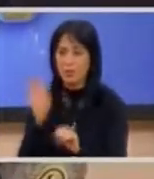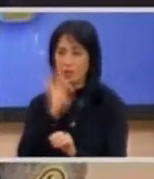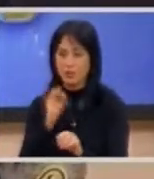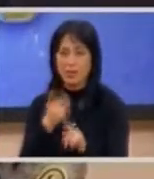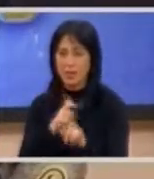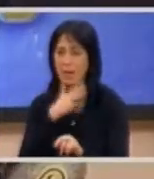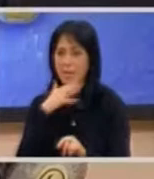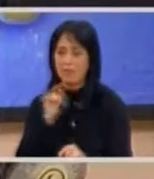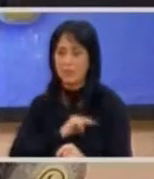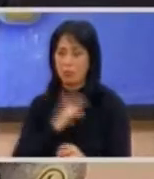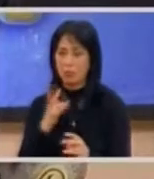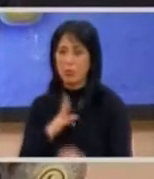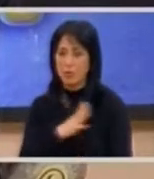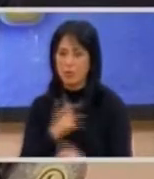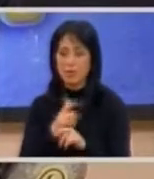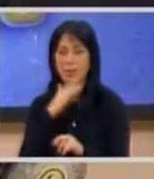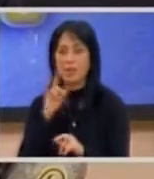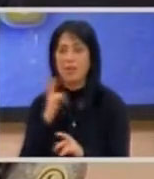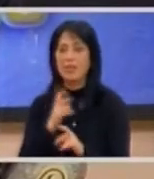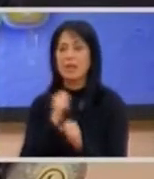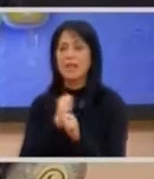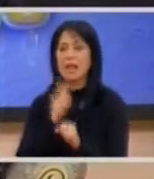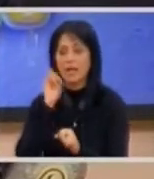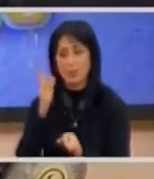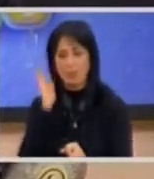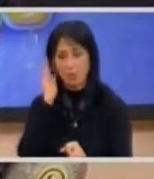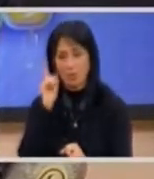ბევრი სამუშაო, ძალიან ბევრი რაღაც გასაკეთებელი და